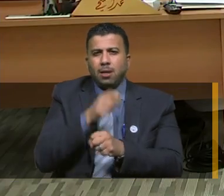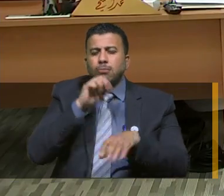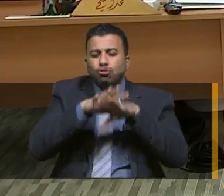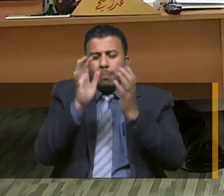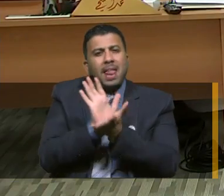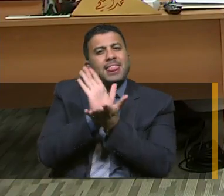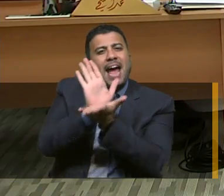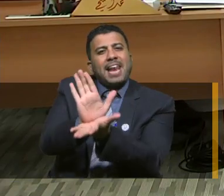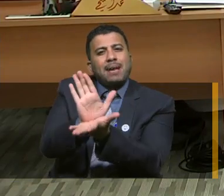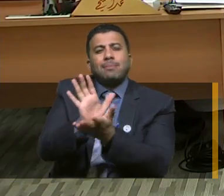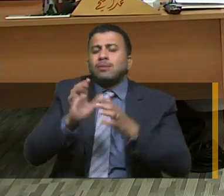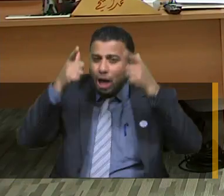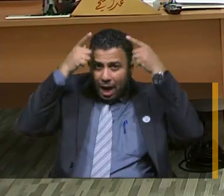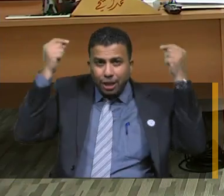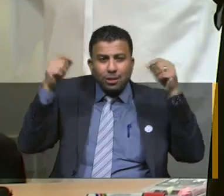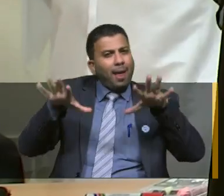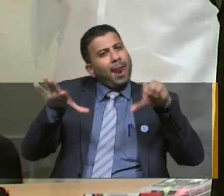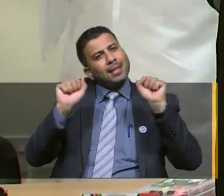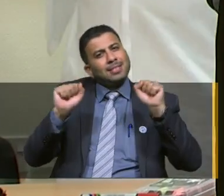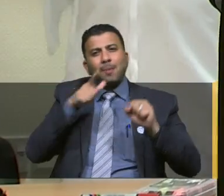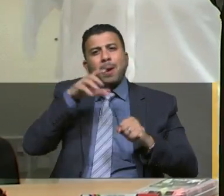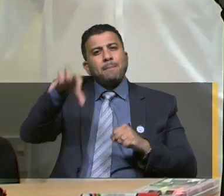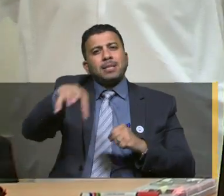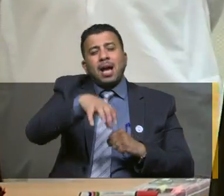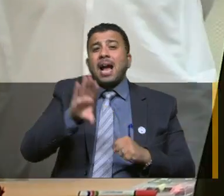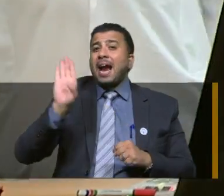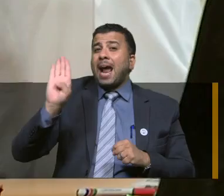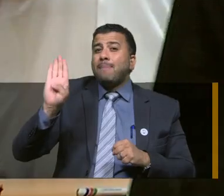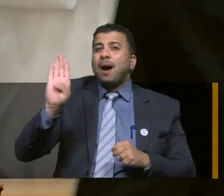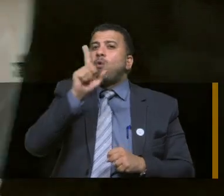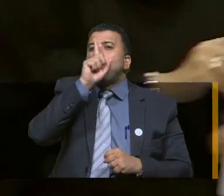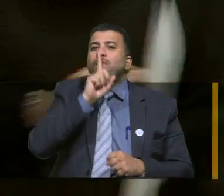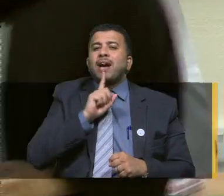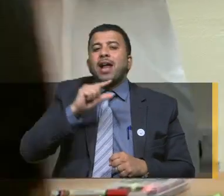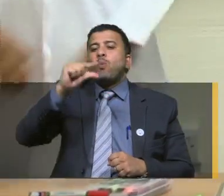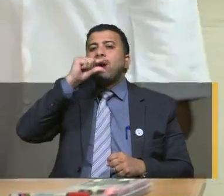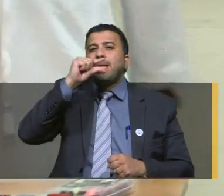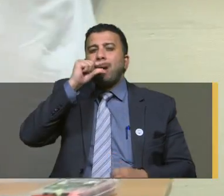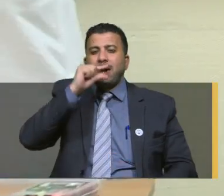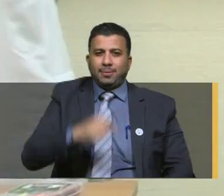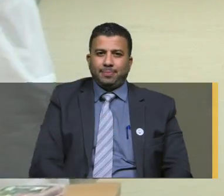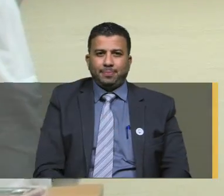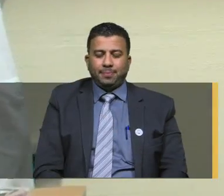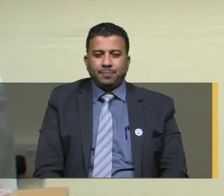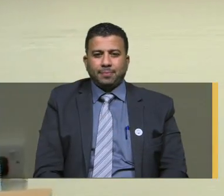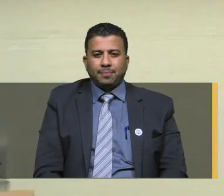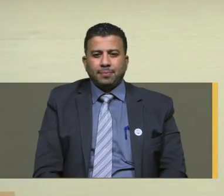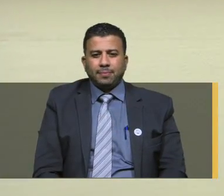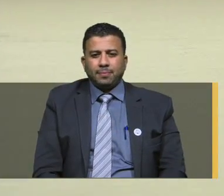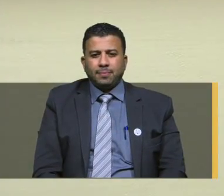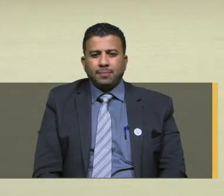شمل التكريم جميع الخريجين من مدن المنطقة الشرقية كلباء وخرفكان وادب الحصن.